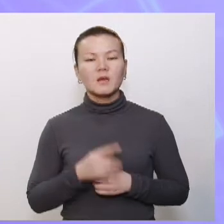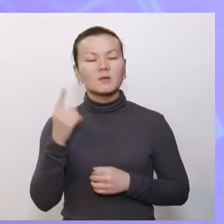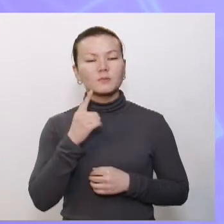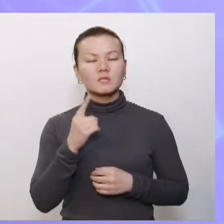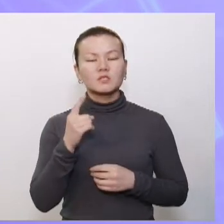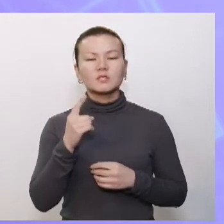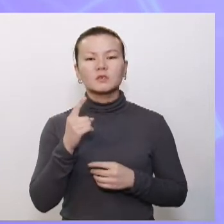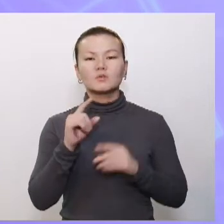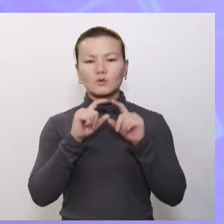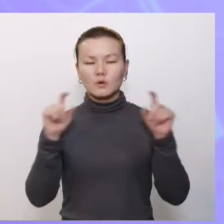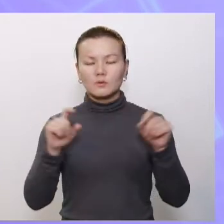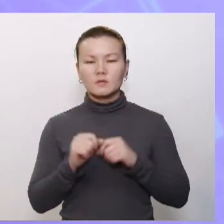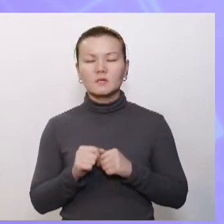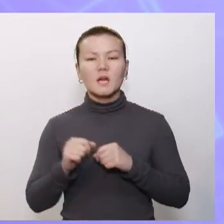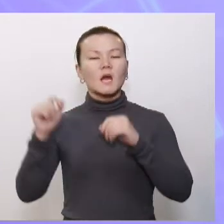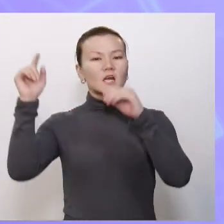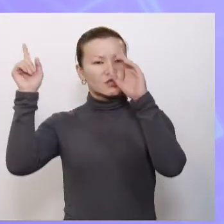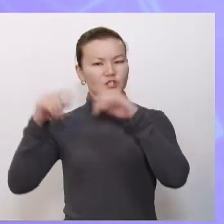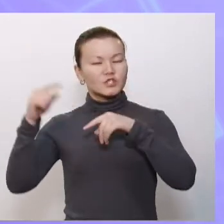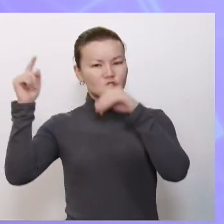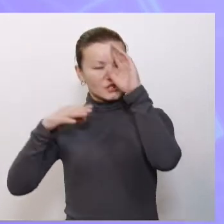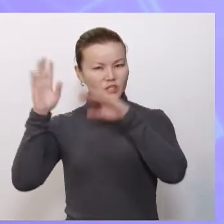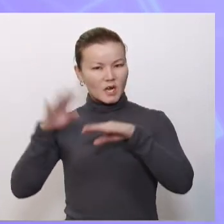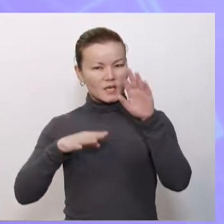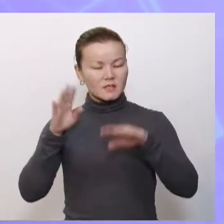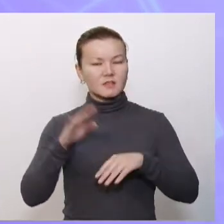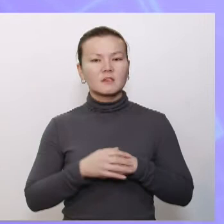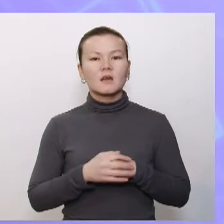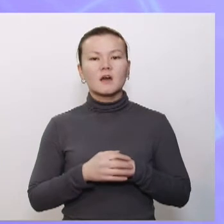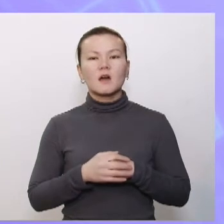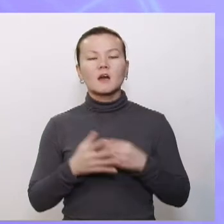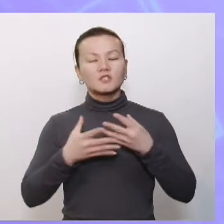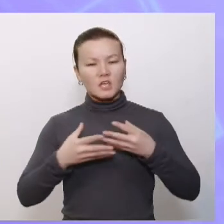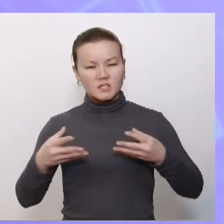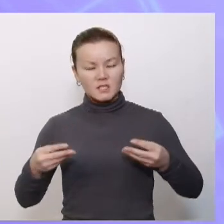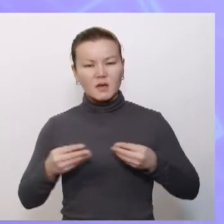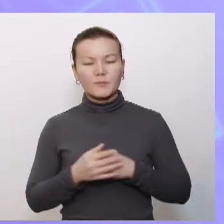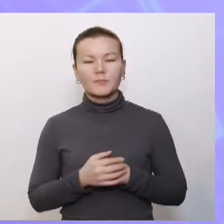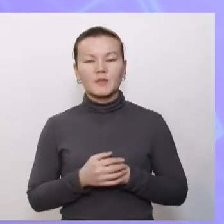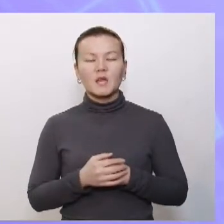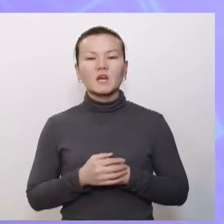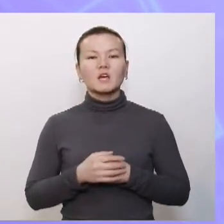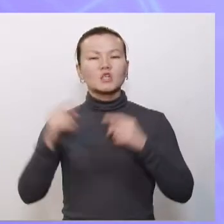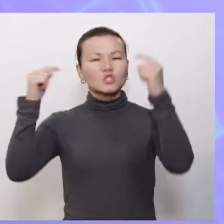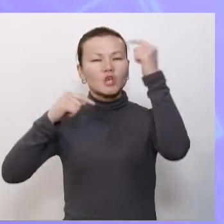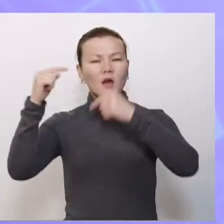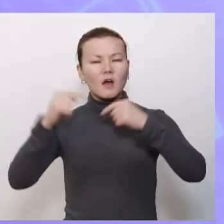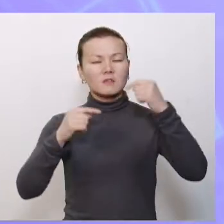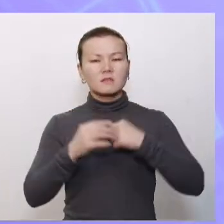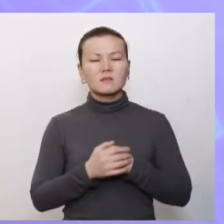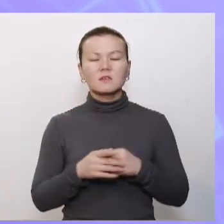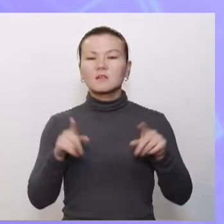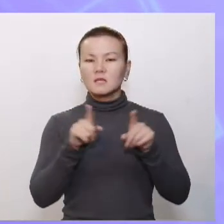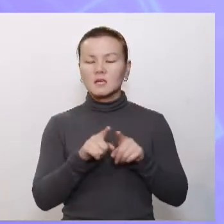Биринчи сүйлөмдө жайт, жазында, жаан деген